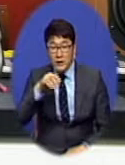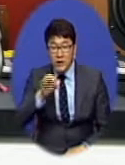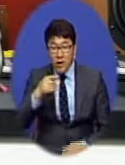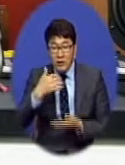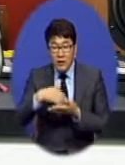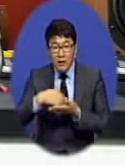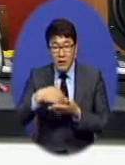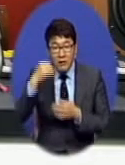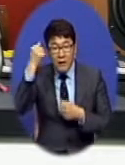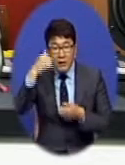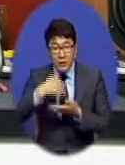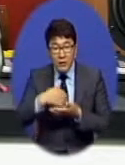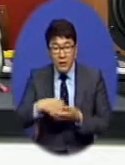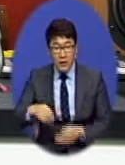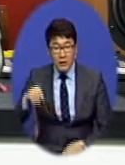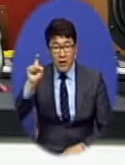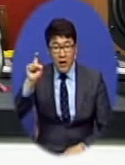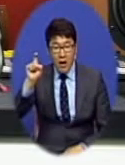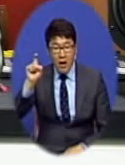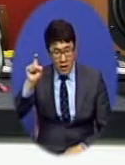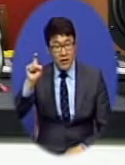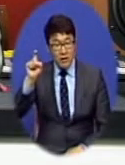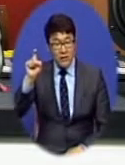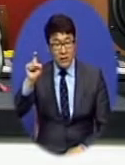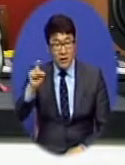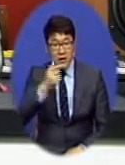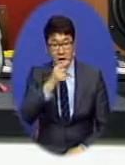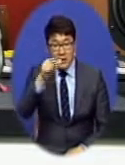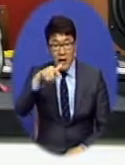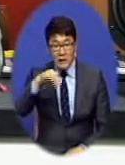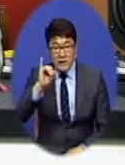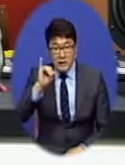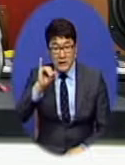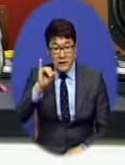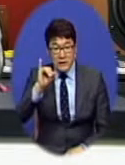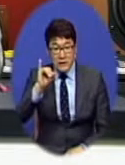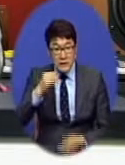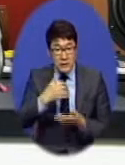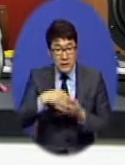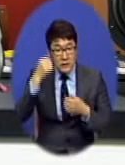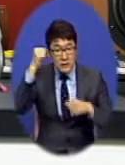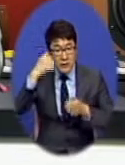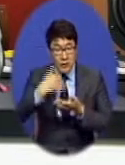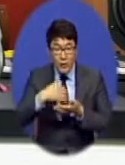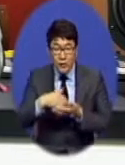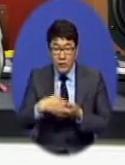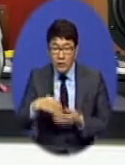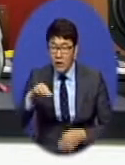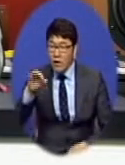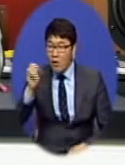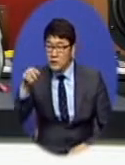개예요? 오징어가 다리가 10개입니다. 그렇죠. 네. 그러면 낙지는 다리가 몇 개예요?